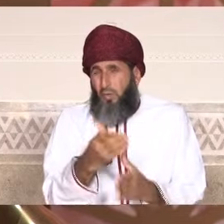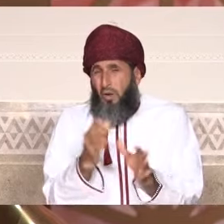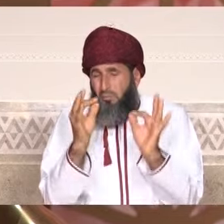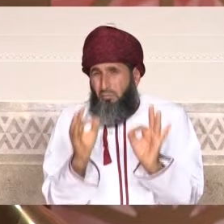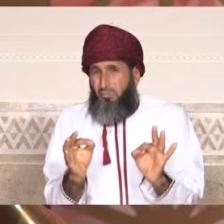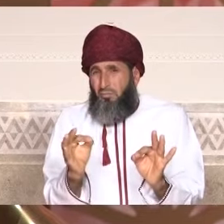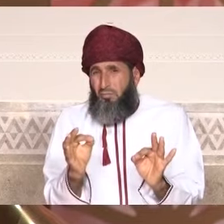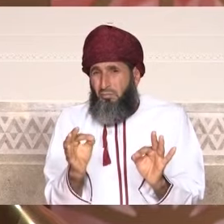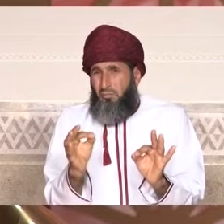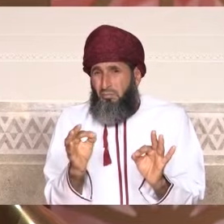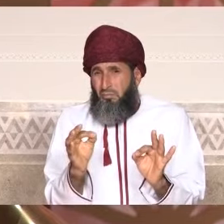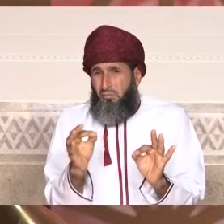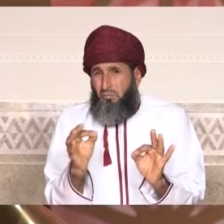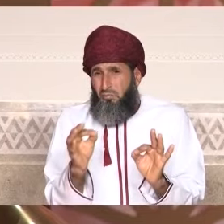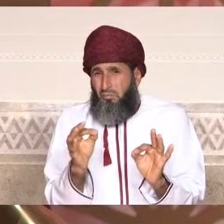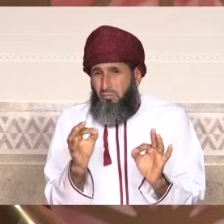هي ذمية،